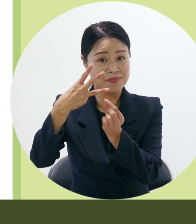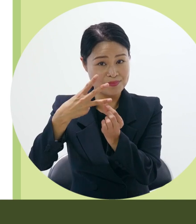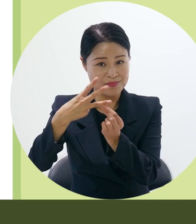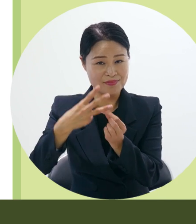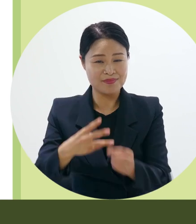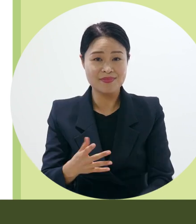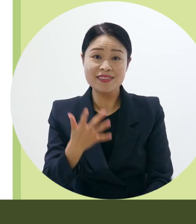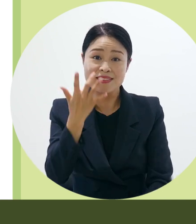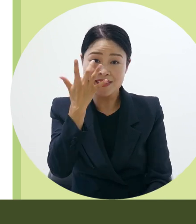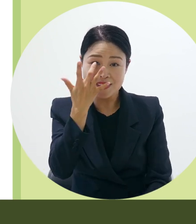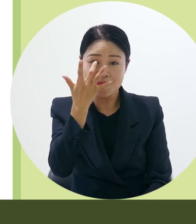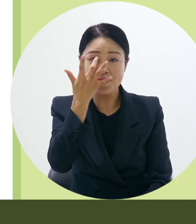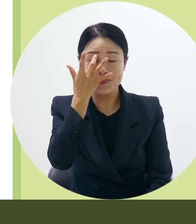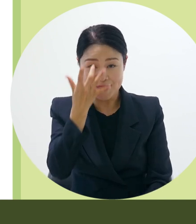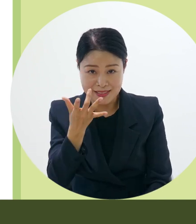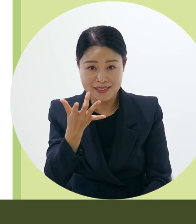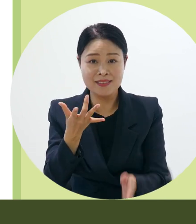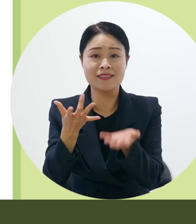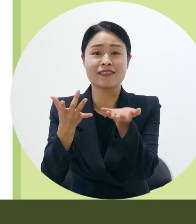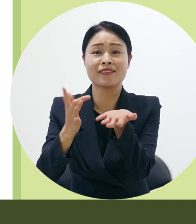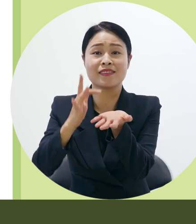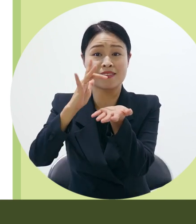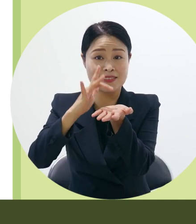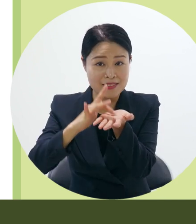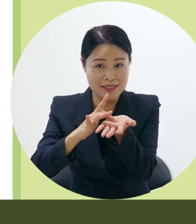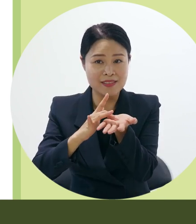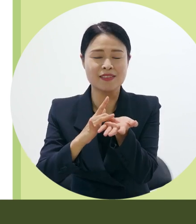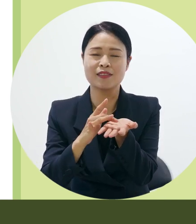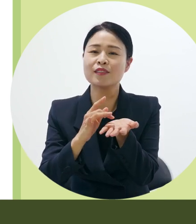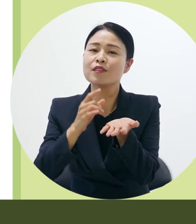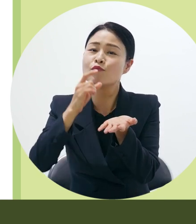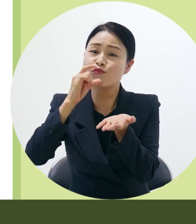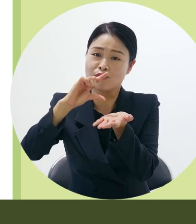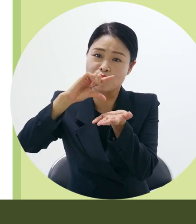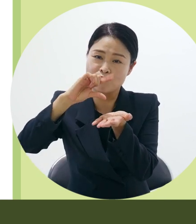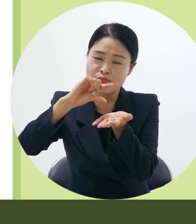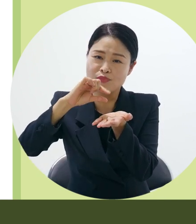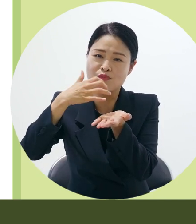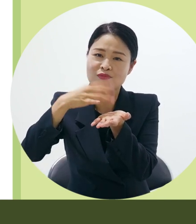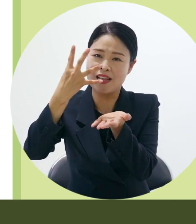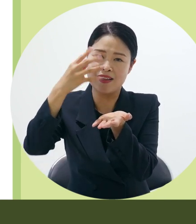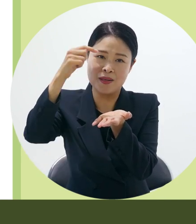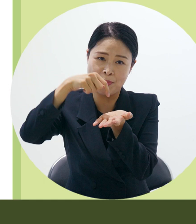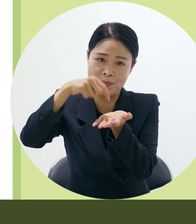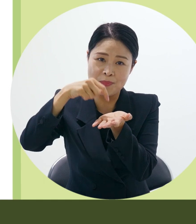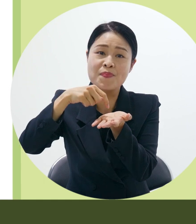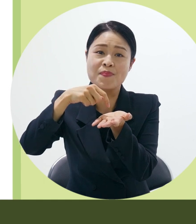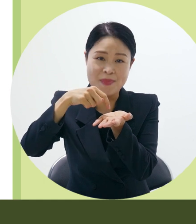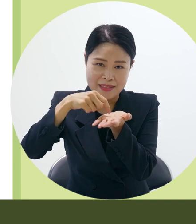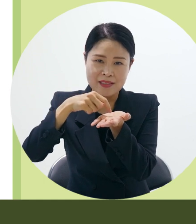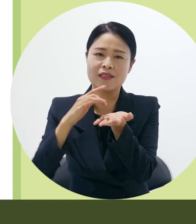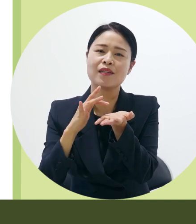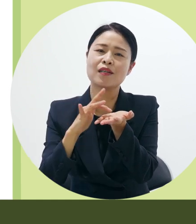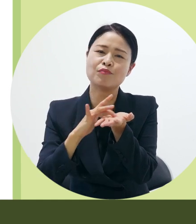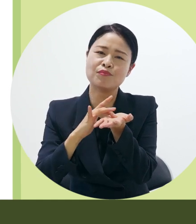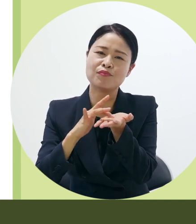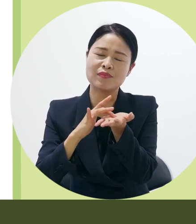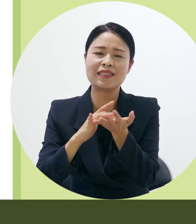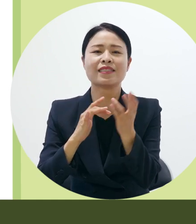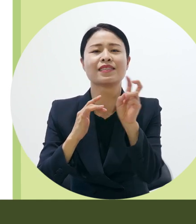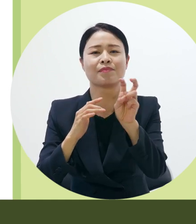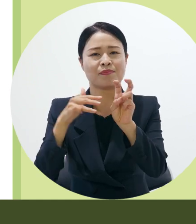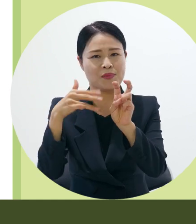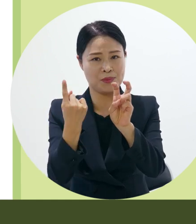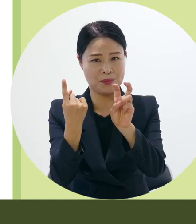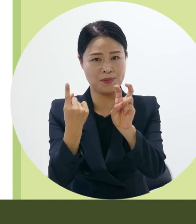세 번째, 렌즈를 꺼내어 손바닥에 놓고 이 액을 4방울 떨어뜨려 약